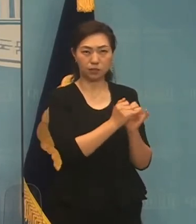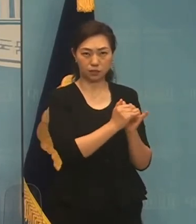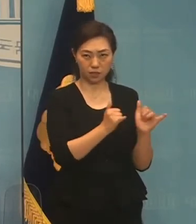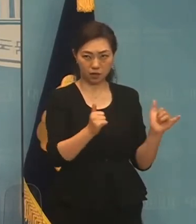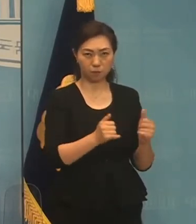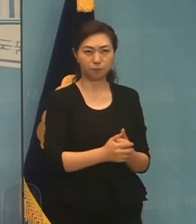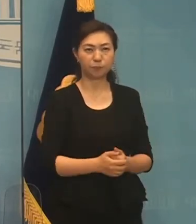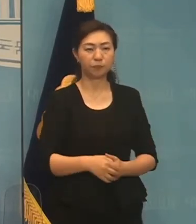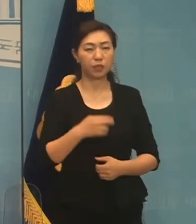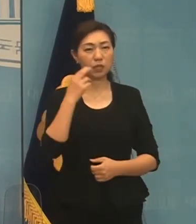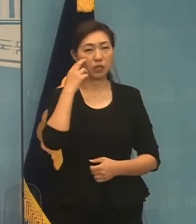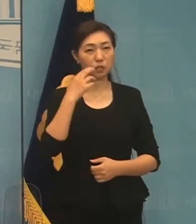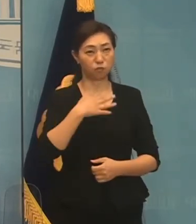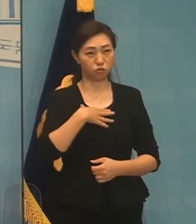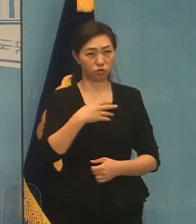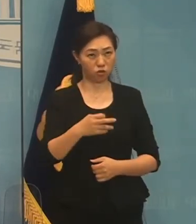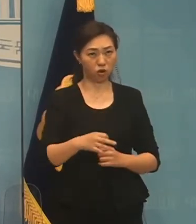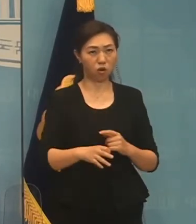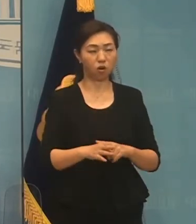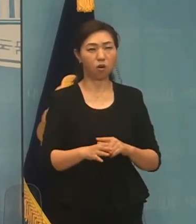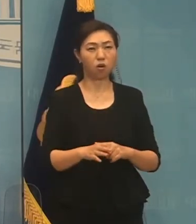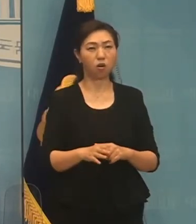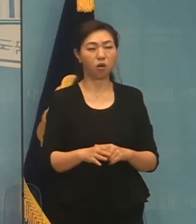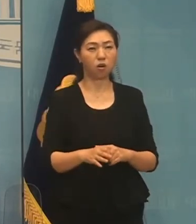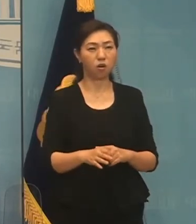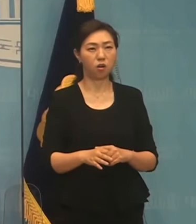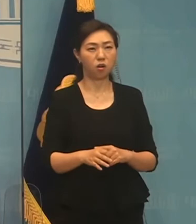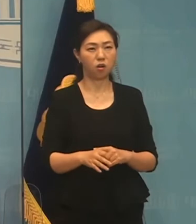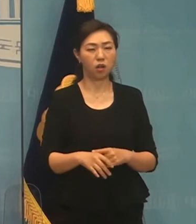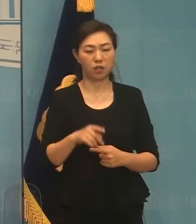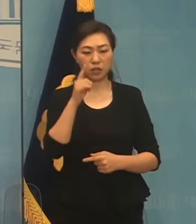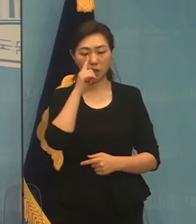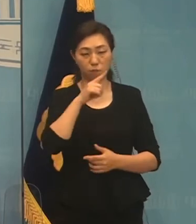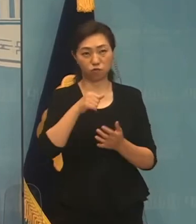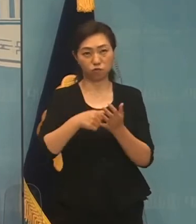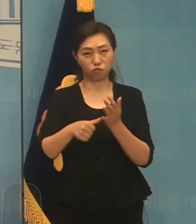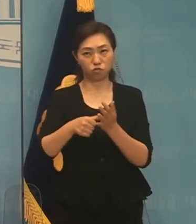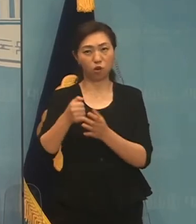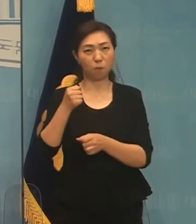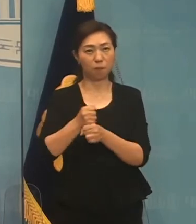의도적인 불실 공산품 생산자,